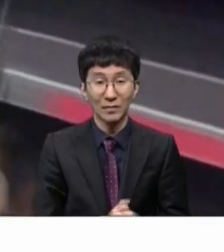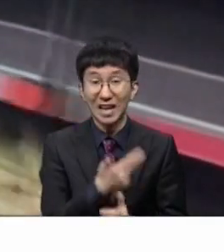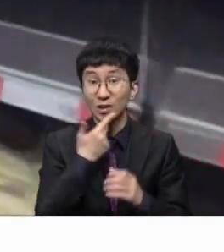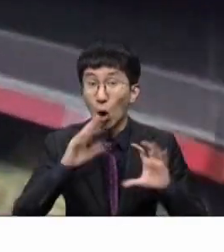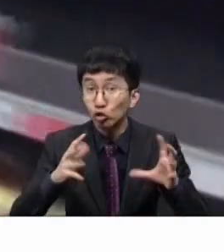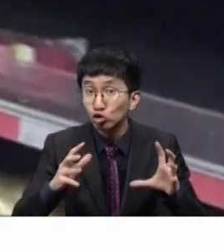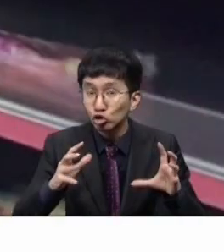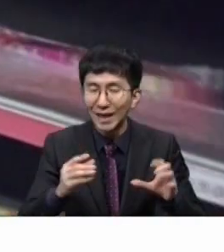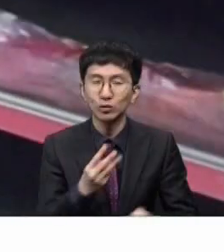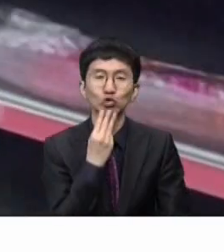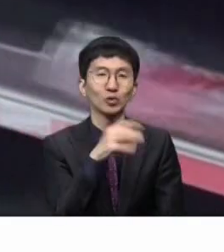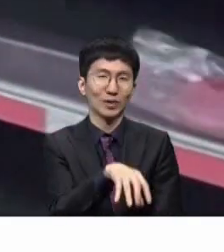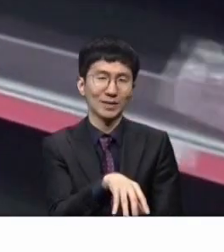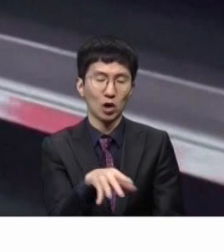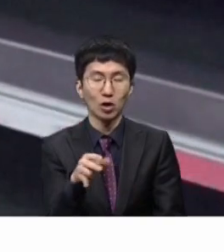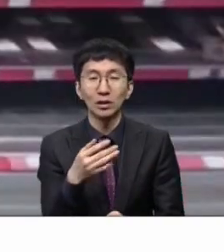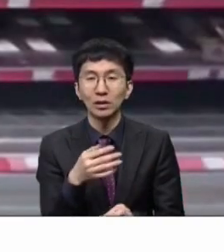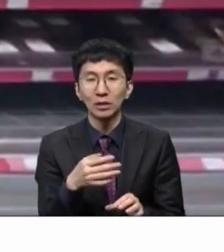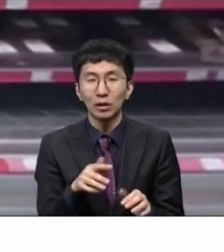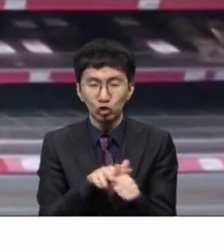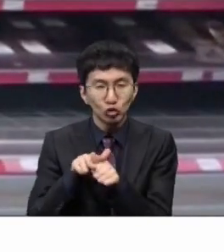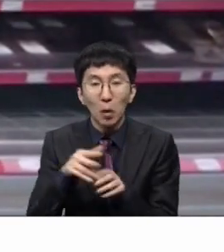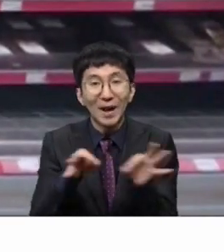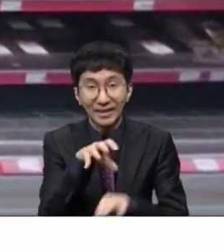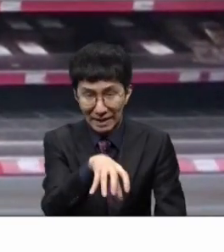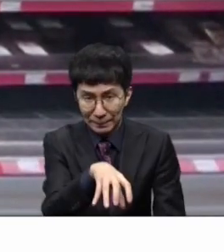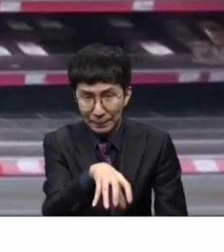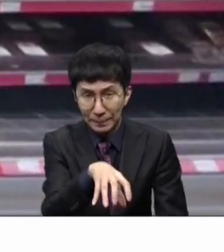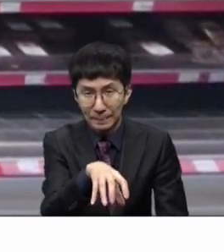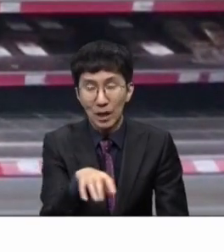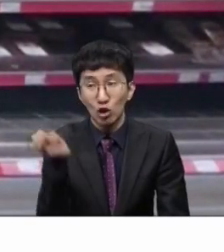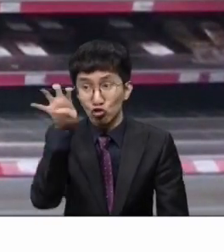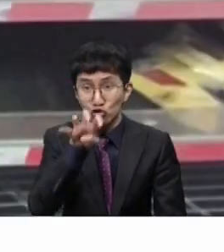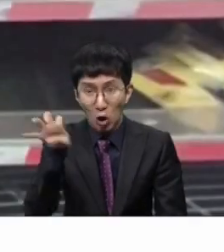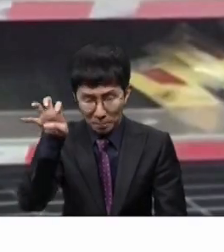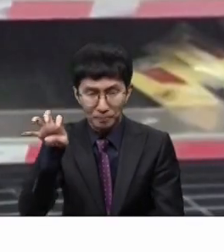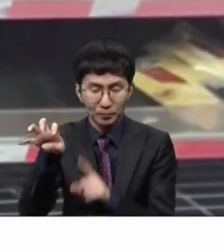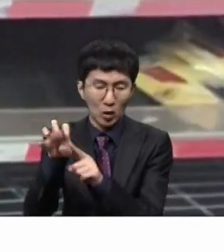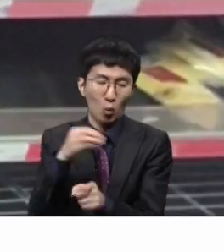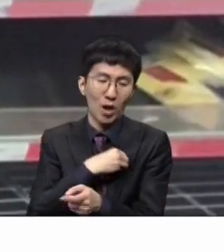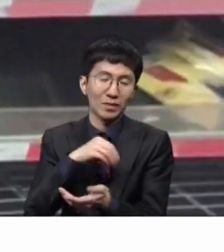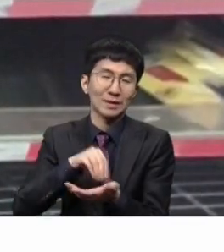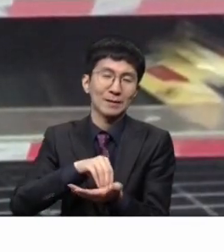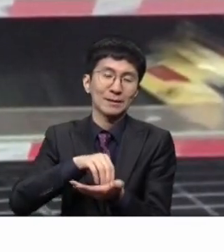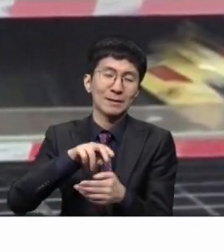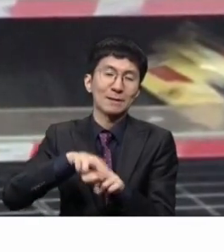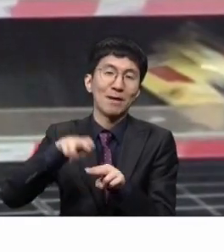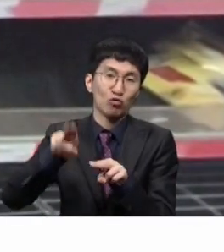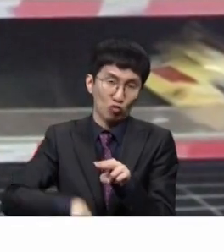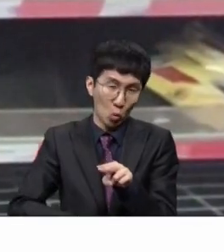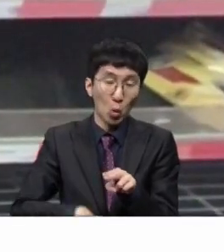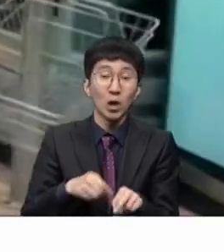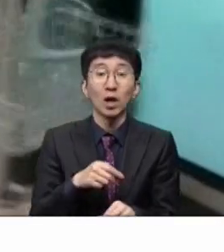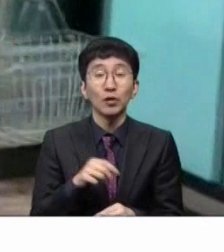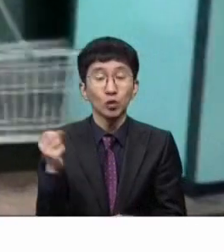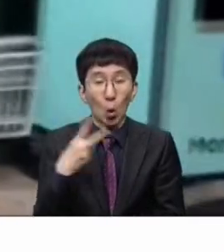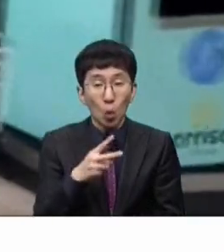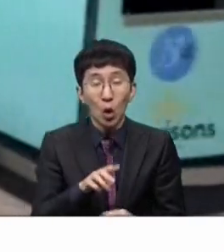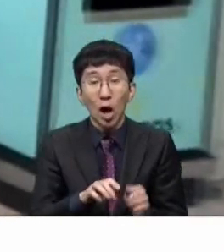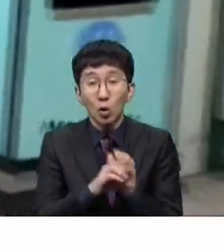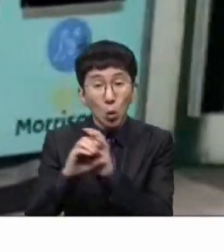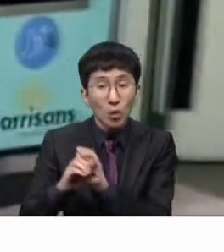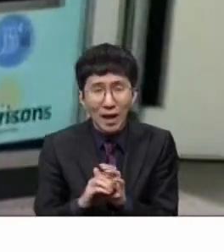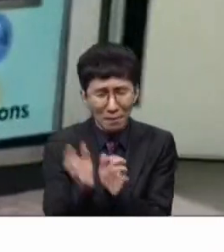영국 런던의 한 슈퍼마켓입니다. 유럽연합 탈퇴가 임박한 데다 코로나19 봉쇄 조치가 겹치면서